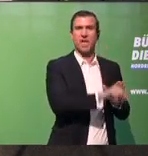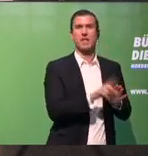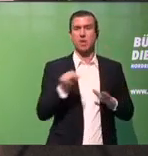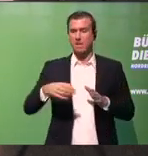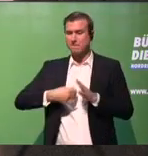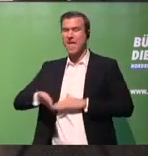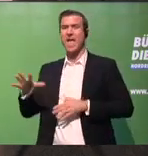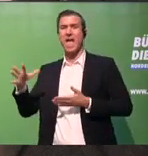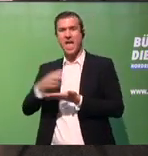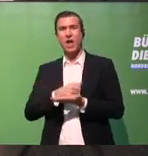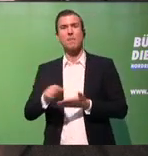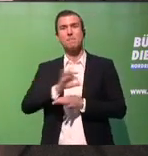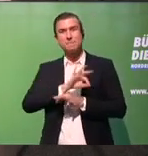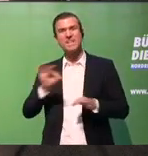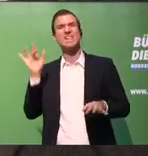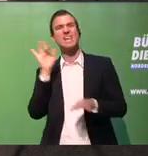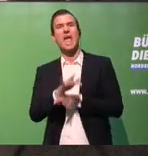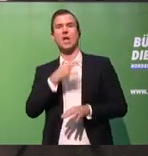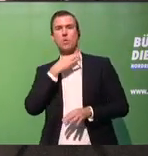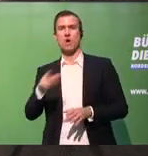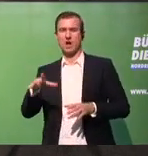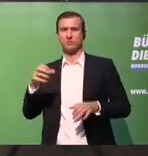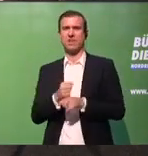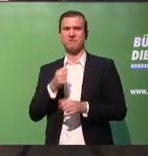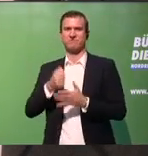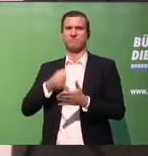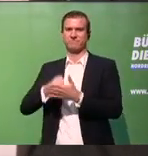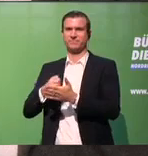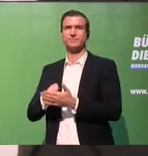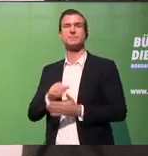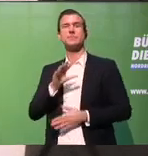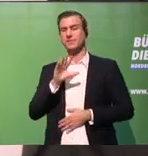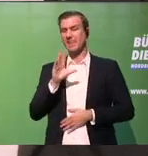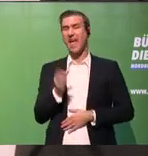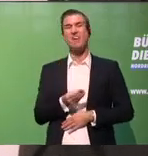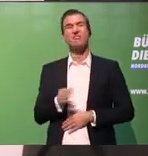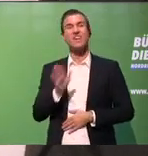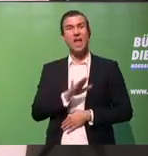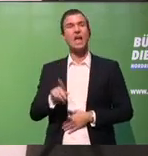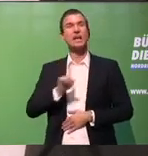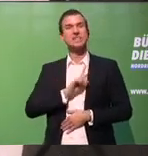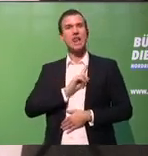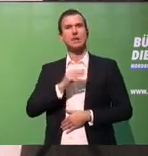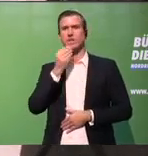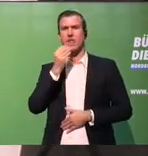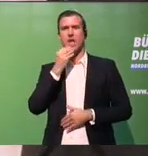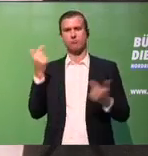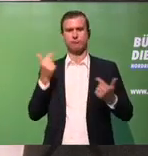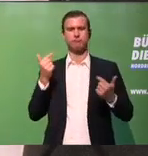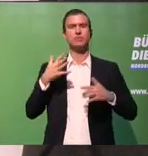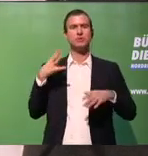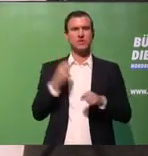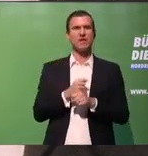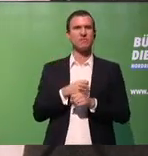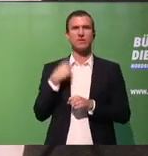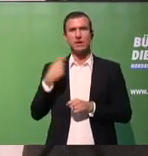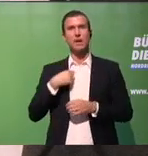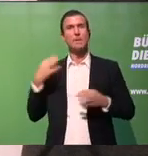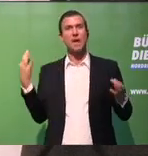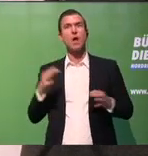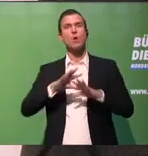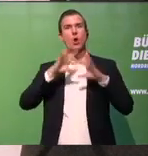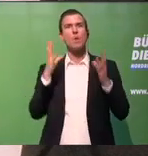und damit einen besten Beitrag gegen den Hunger. Afrika hat die Möglichkeit, sich selbst zu ernähren. Wir brauchen schnellstens den